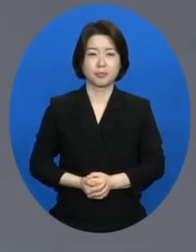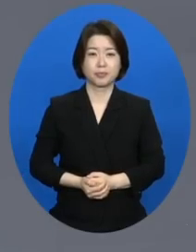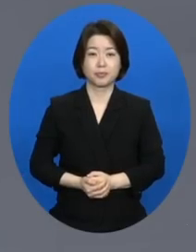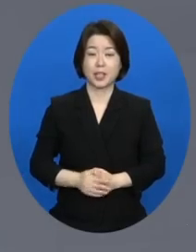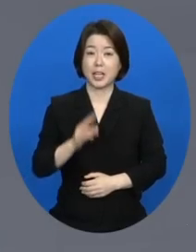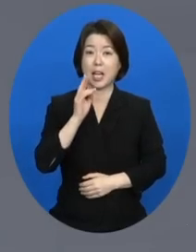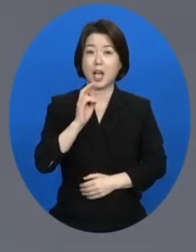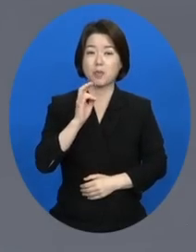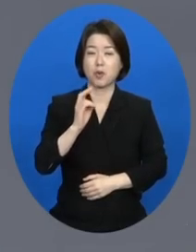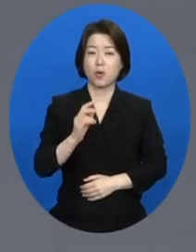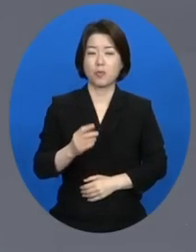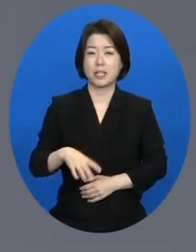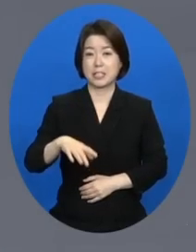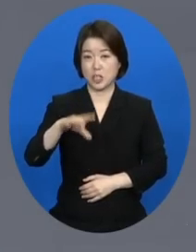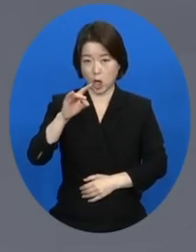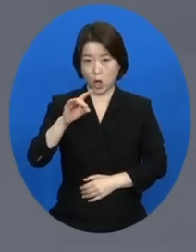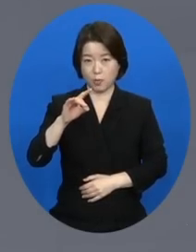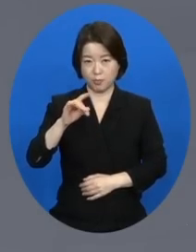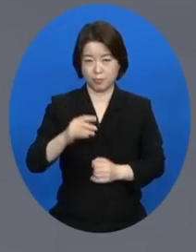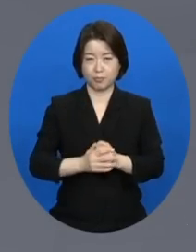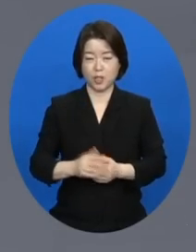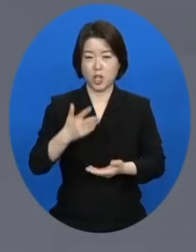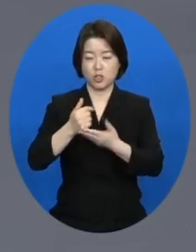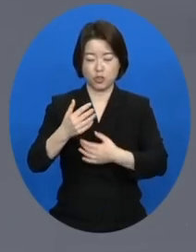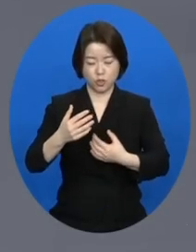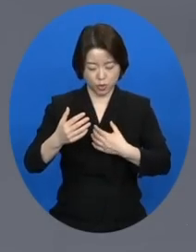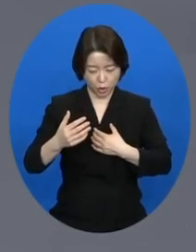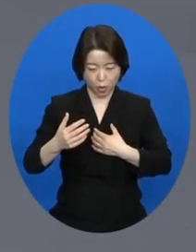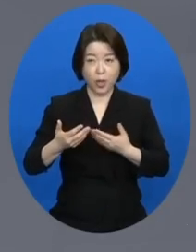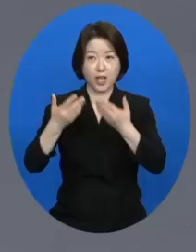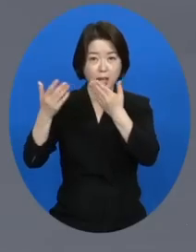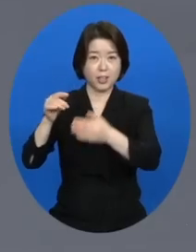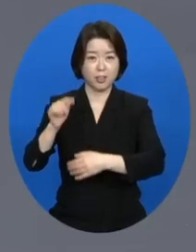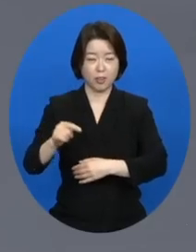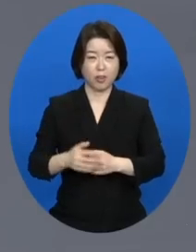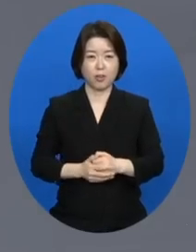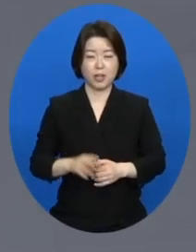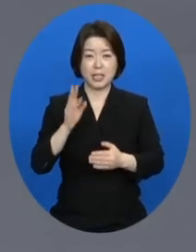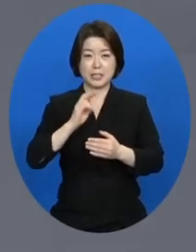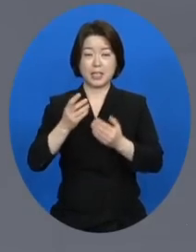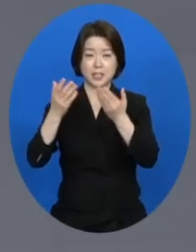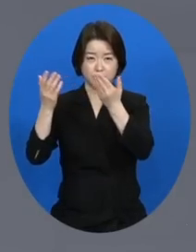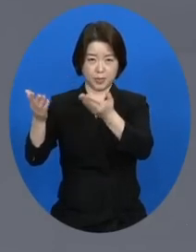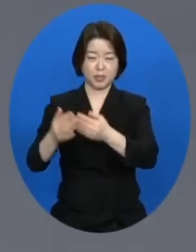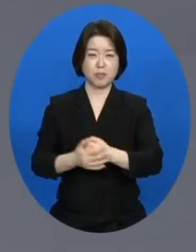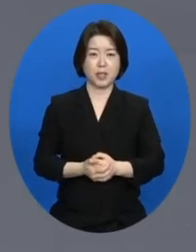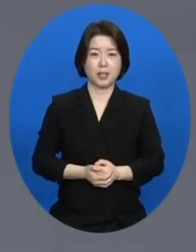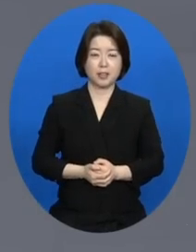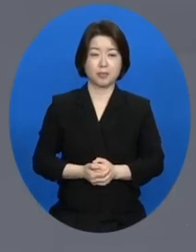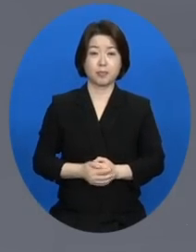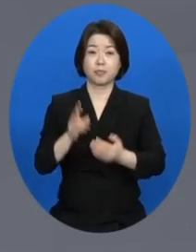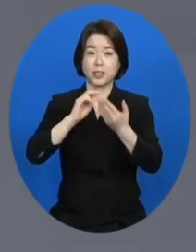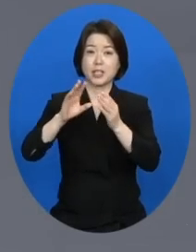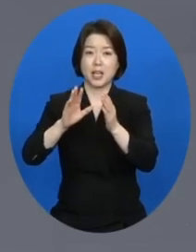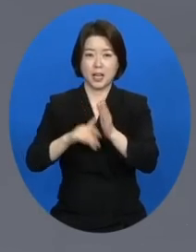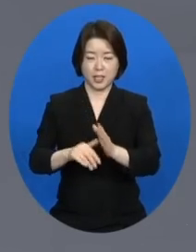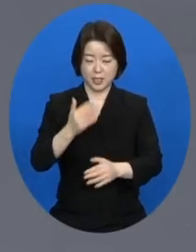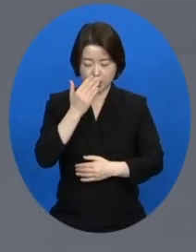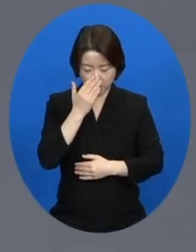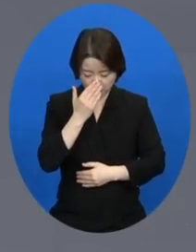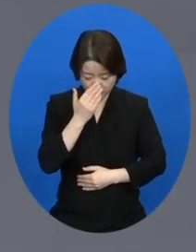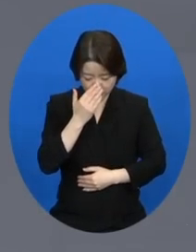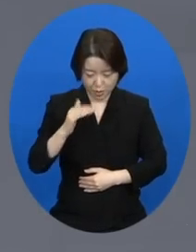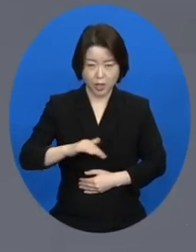불렀던 첫 번째 불렀던 찬양입니다. 주 경외하는 것이란 찬양을 우리 부르겠습니다. 찬양할 때에 겸손하게